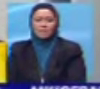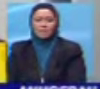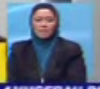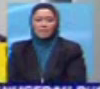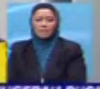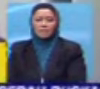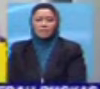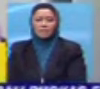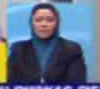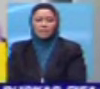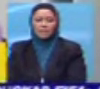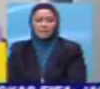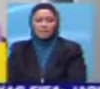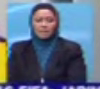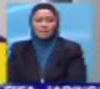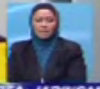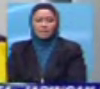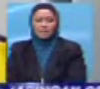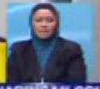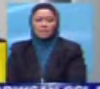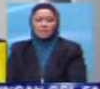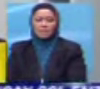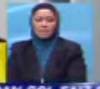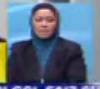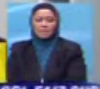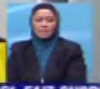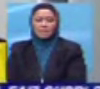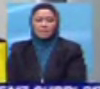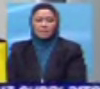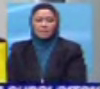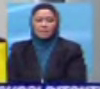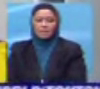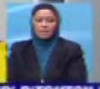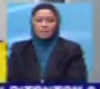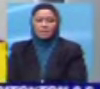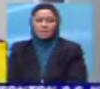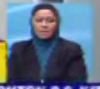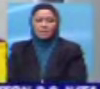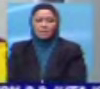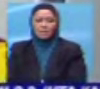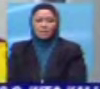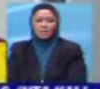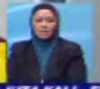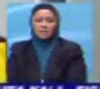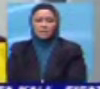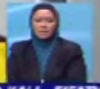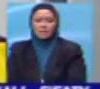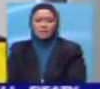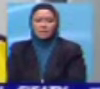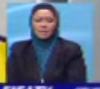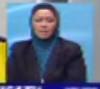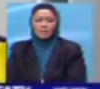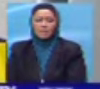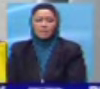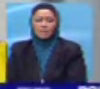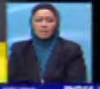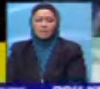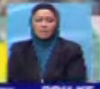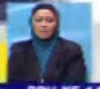أن أفهم القرآن الكريم وإن شاء الله في المستقبل أريد أن أدرس علوم